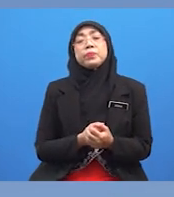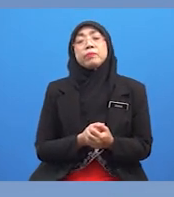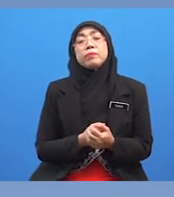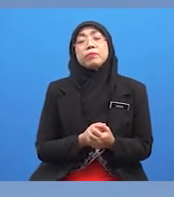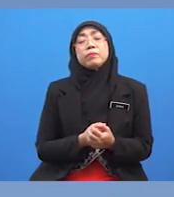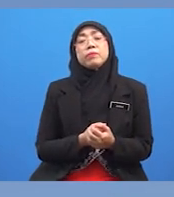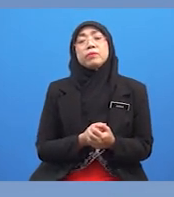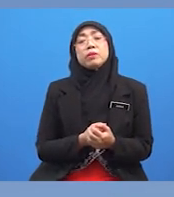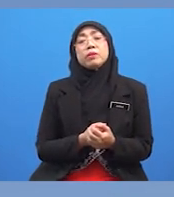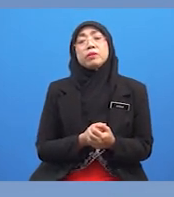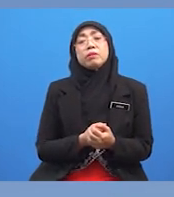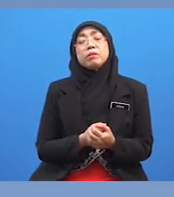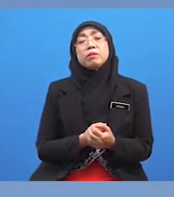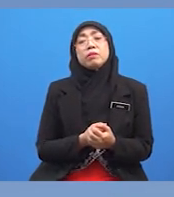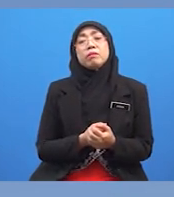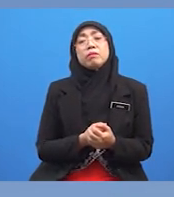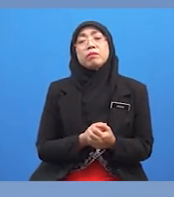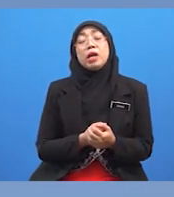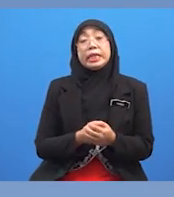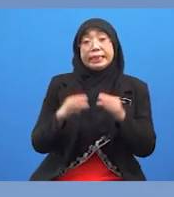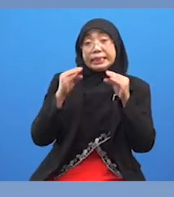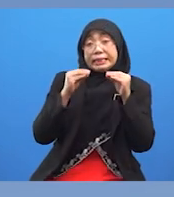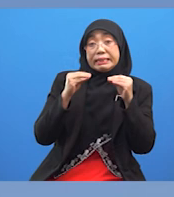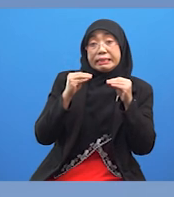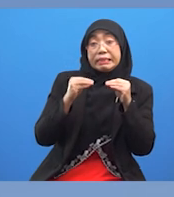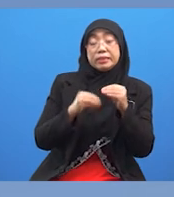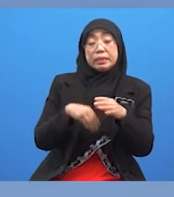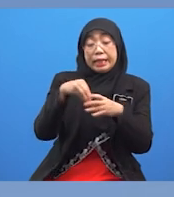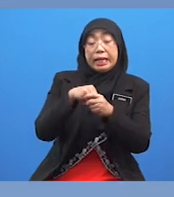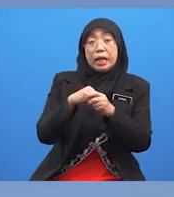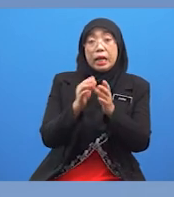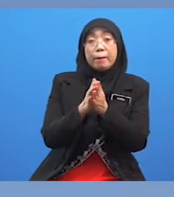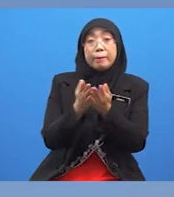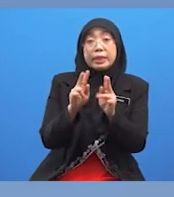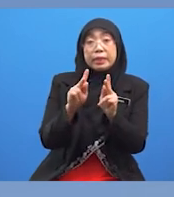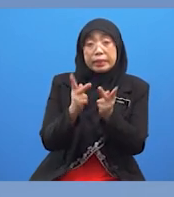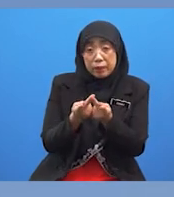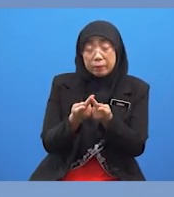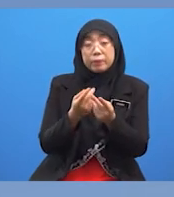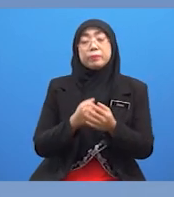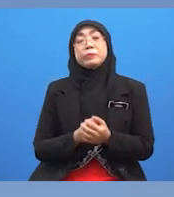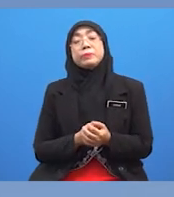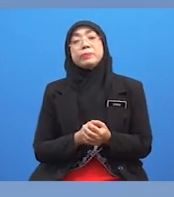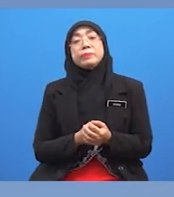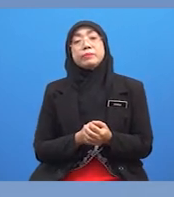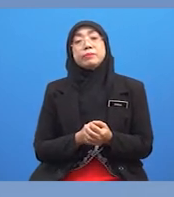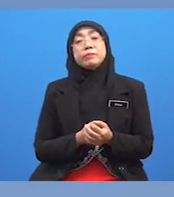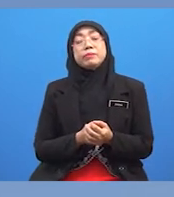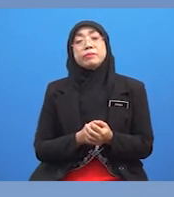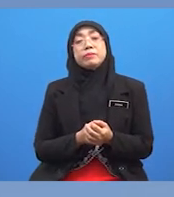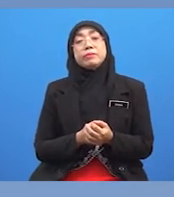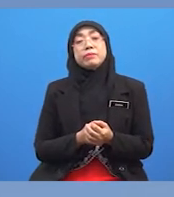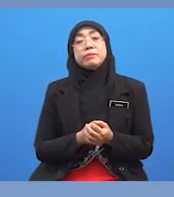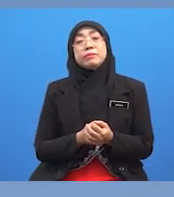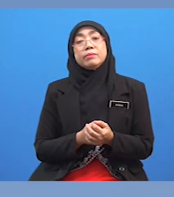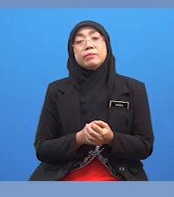terlebih dahulu mengajar Maulana Abu Bakar isi kandung kitab Duril Mazlum tersebut sebelum